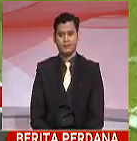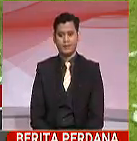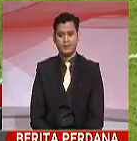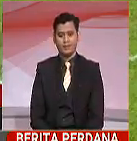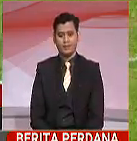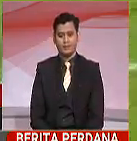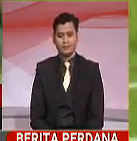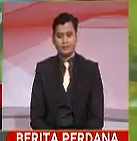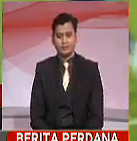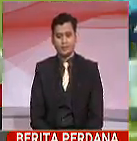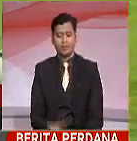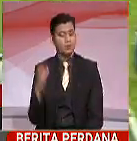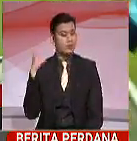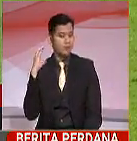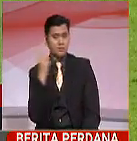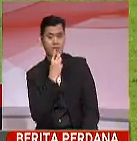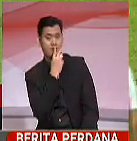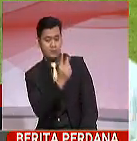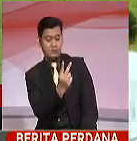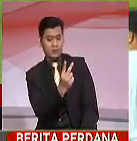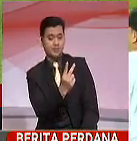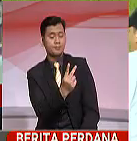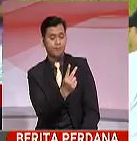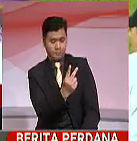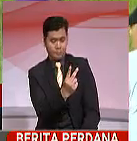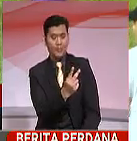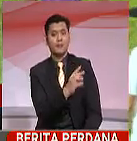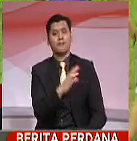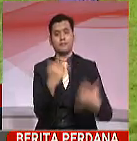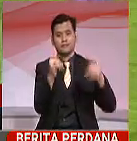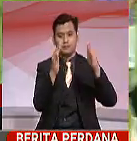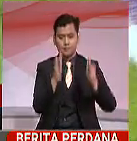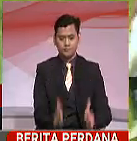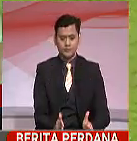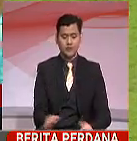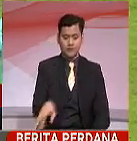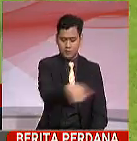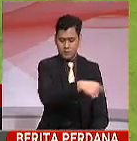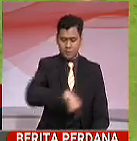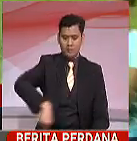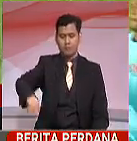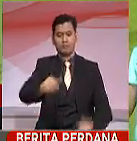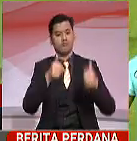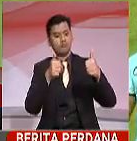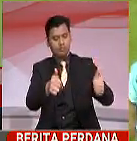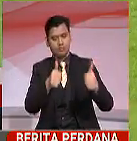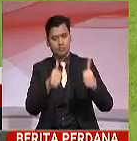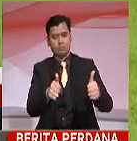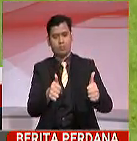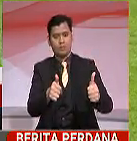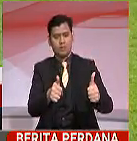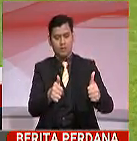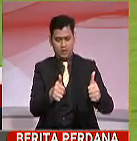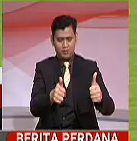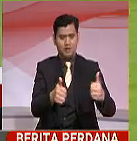Duli merasakan aksi yang ditampilkan anak buahnya itu adalah lebih baik berbanding yang ditonjolkan dalam sesi latihan. Menurut beliau,